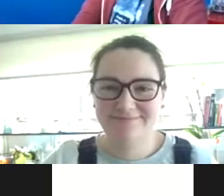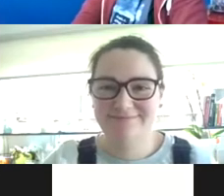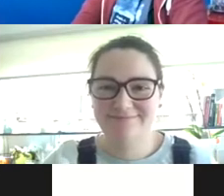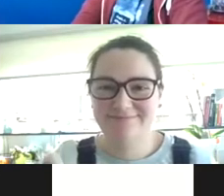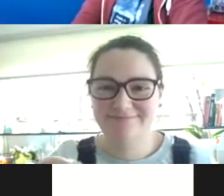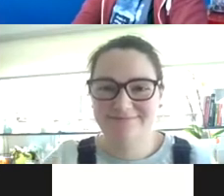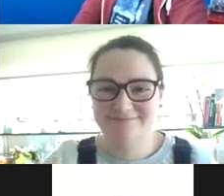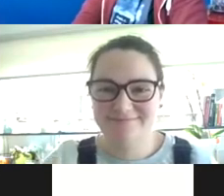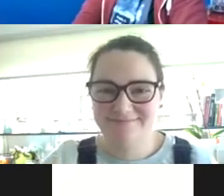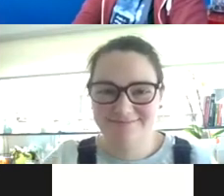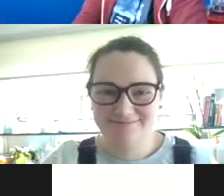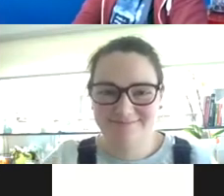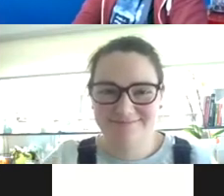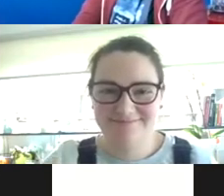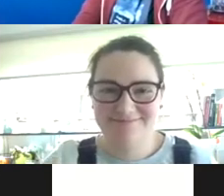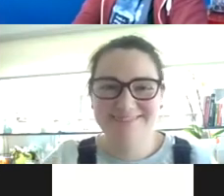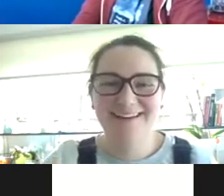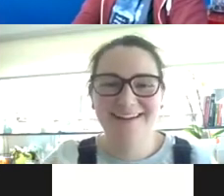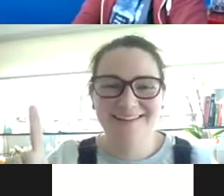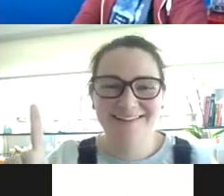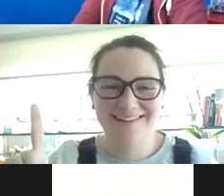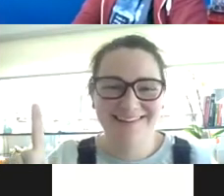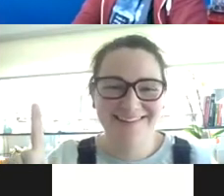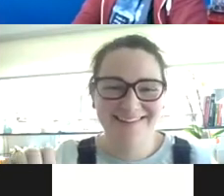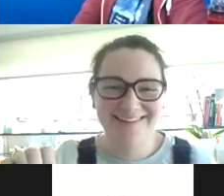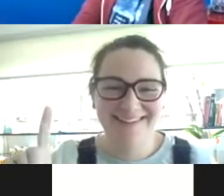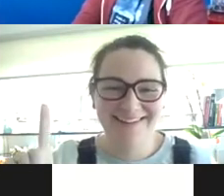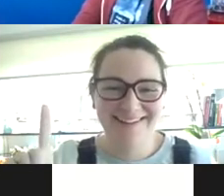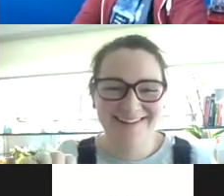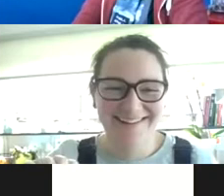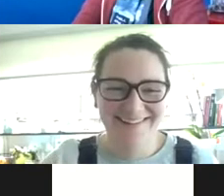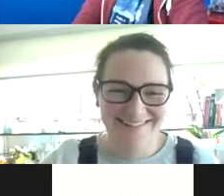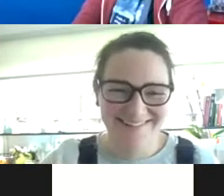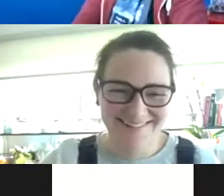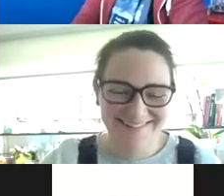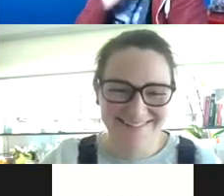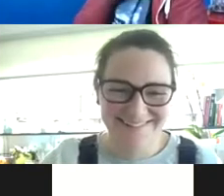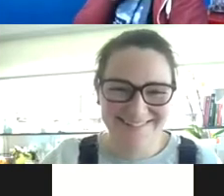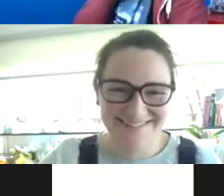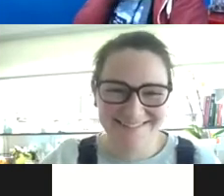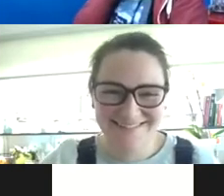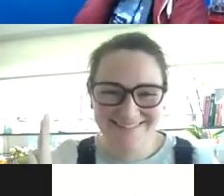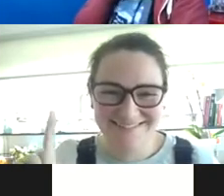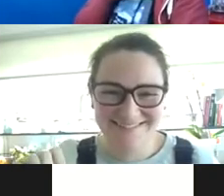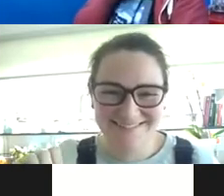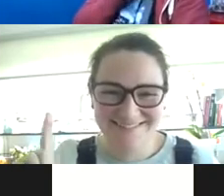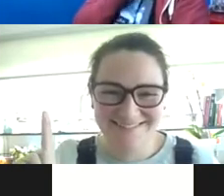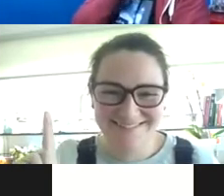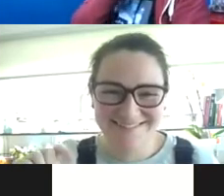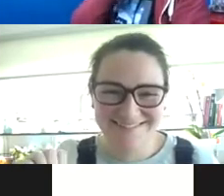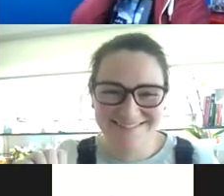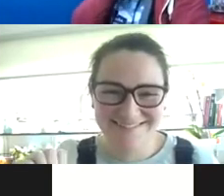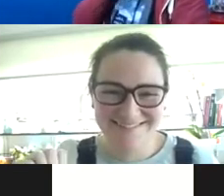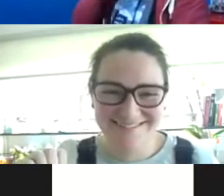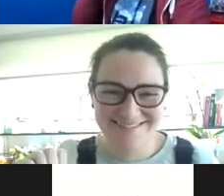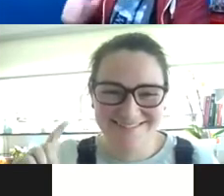dat er misschien heel wat informatie op één moment was. Dus neem gerust de tijd om daar nog een keer over na te denken en ons te contacteren. Ik zie Massimo